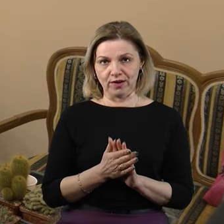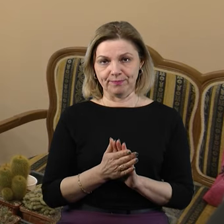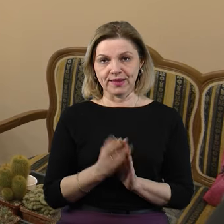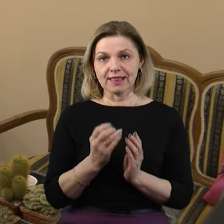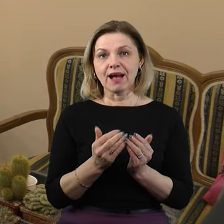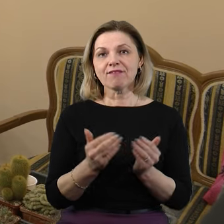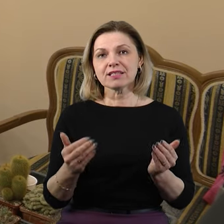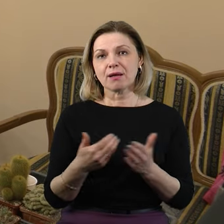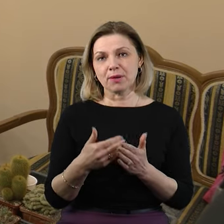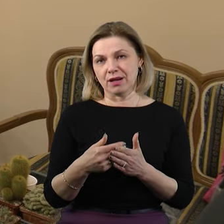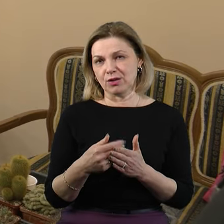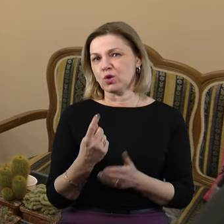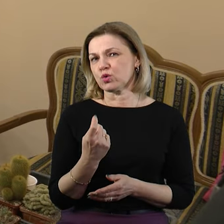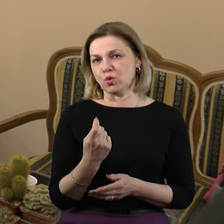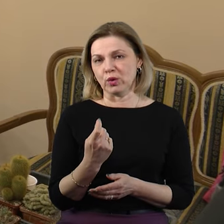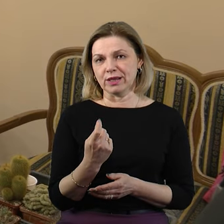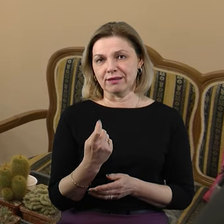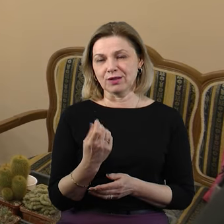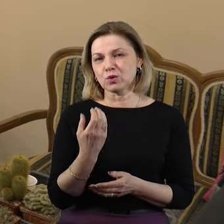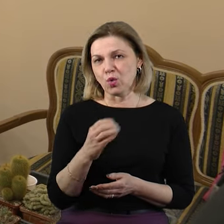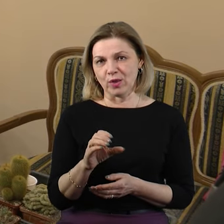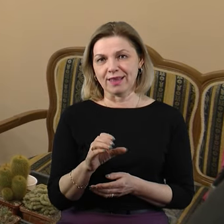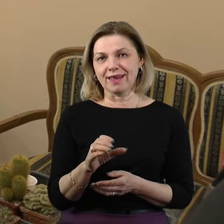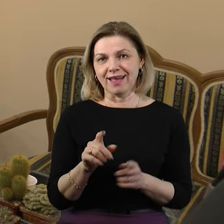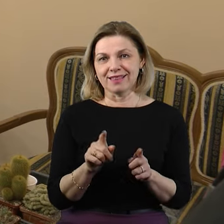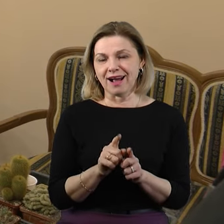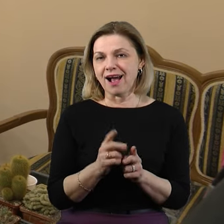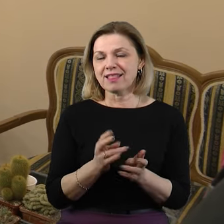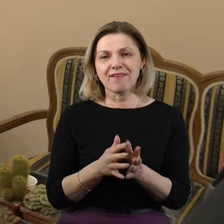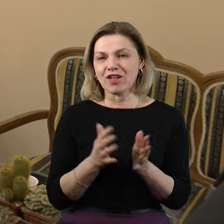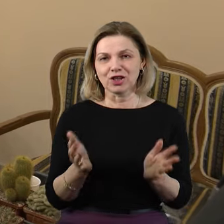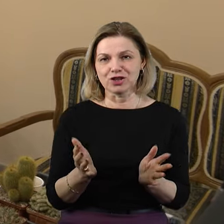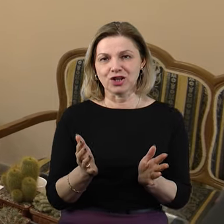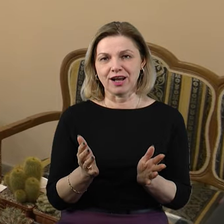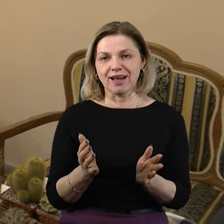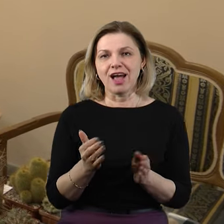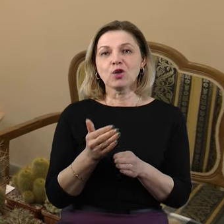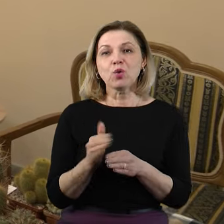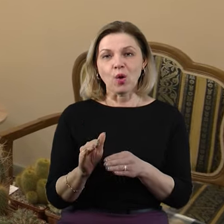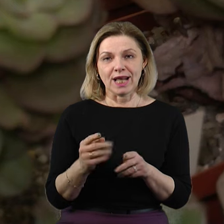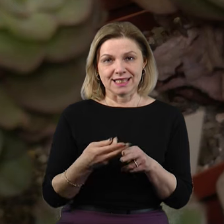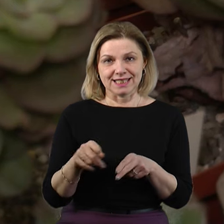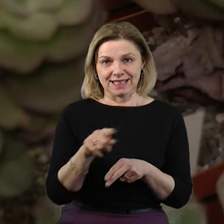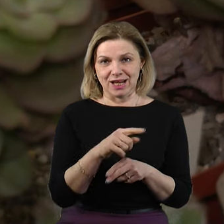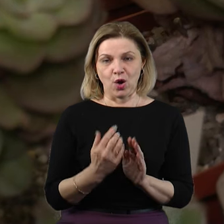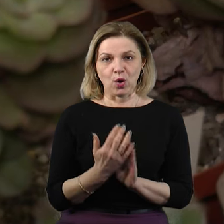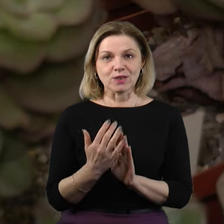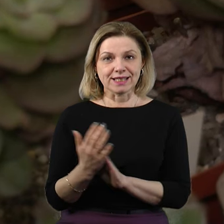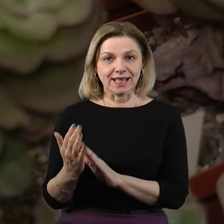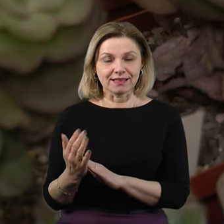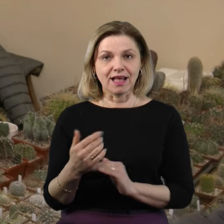десь ну біля сотні вів це така невеличка невеличка доля цих рослин мені